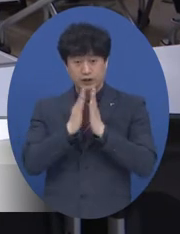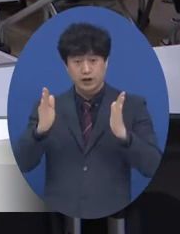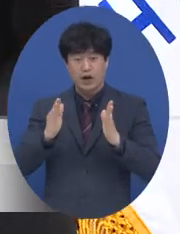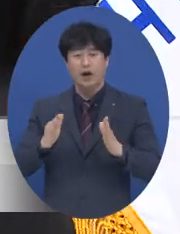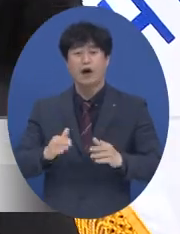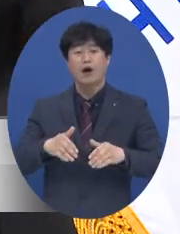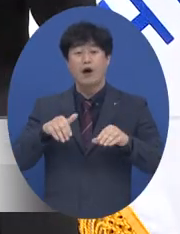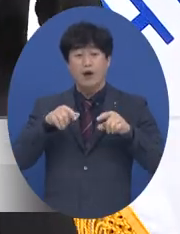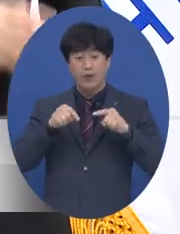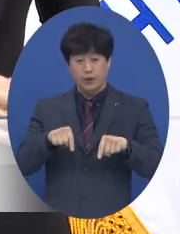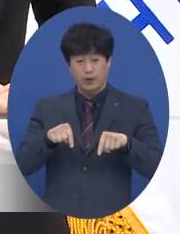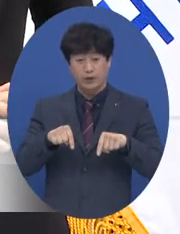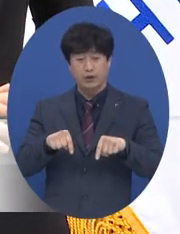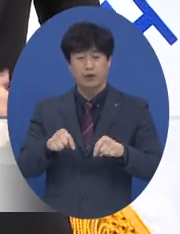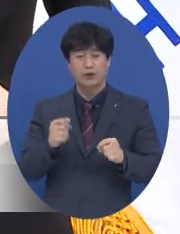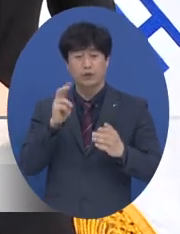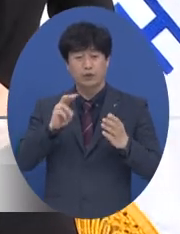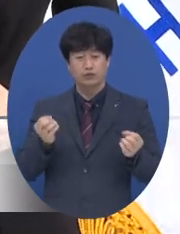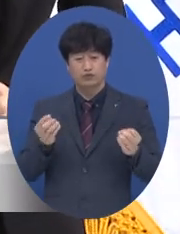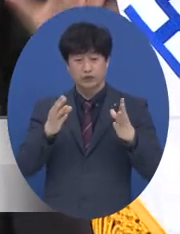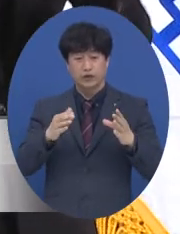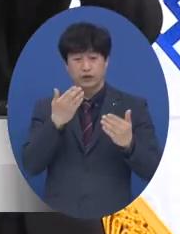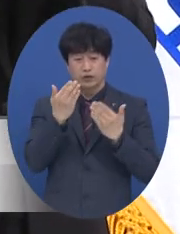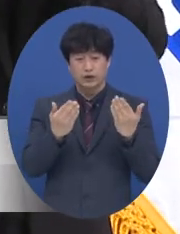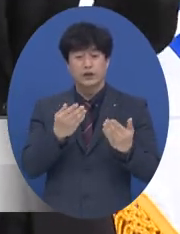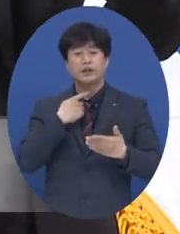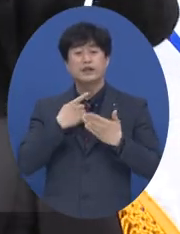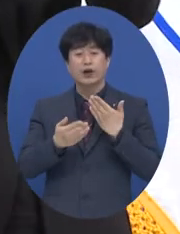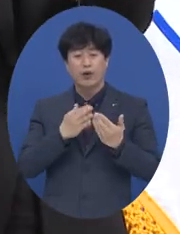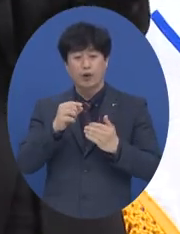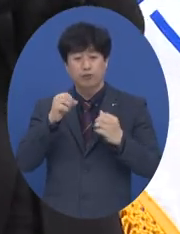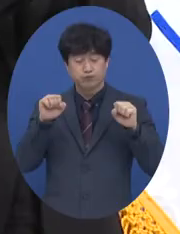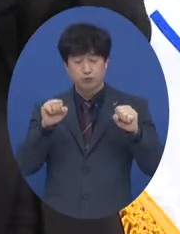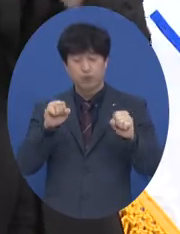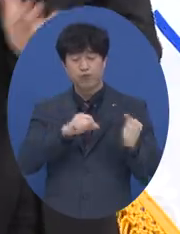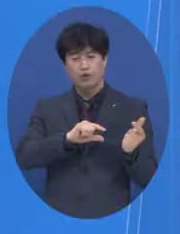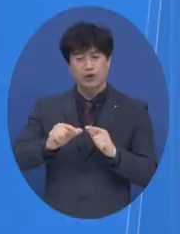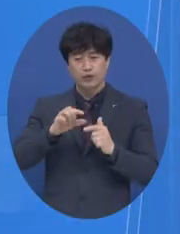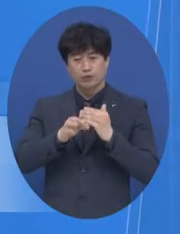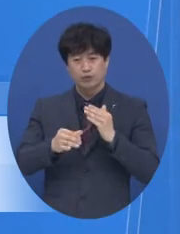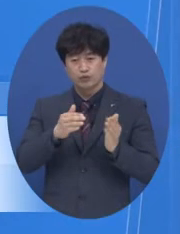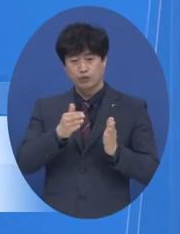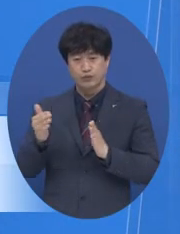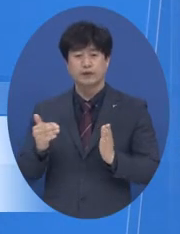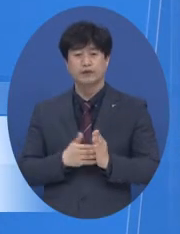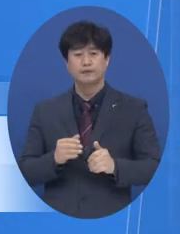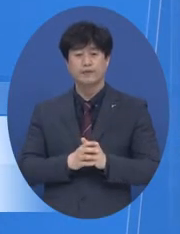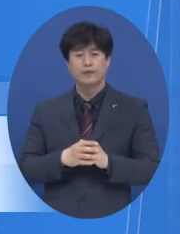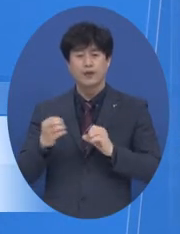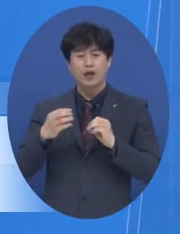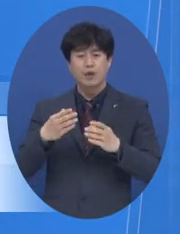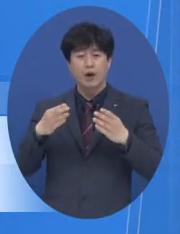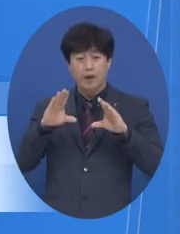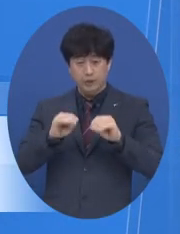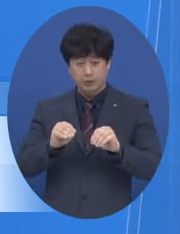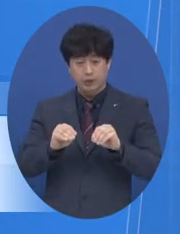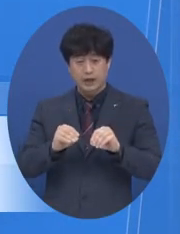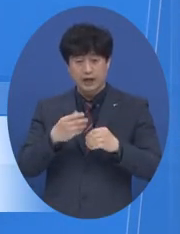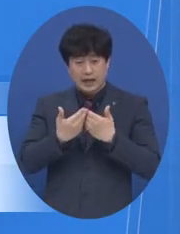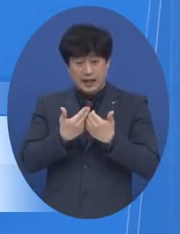전시와 체험 그리고 스포츠 등 다양한 프로그램들이 마련됩니다 대화가 중단되고 경색된